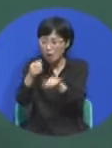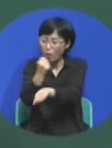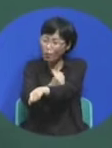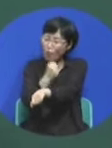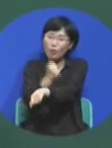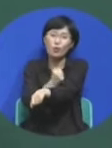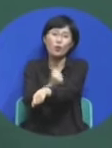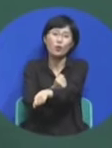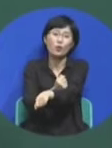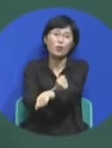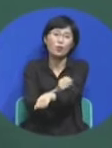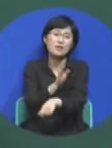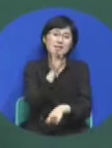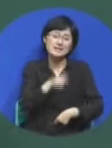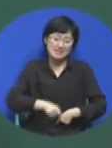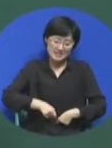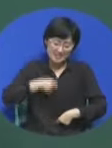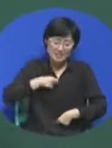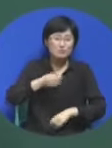감사드립니다.